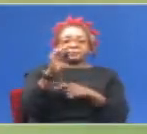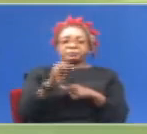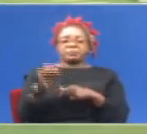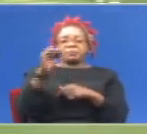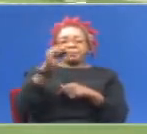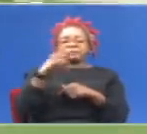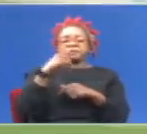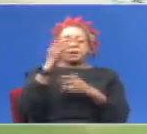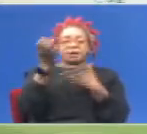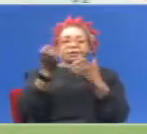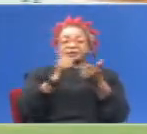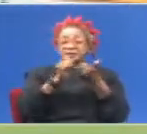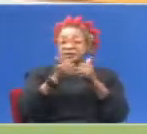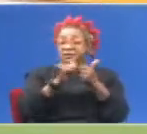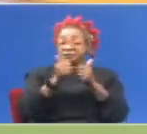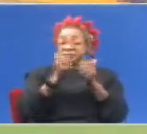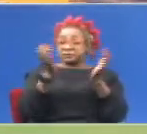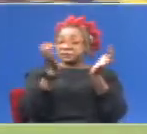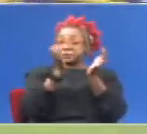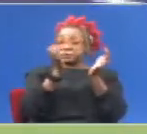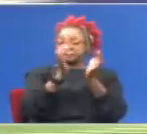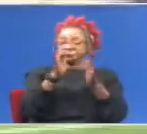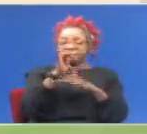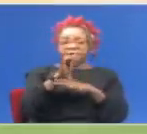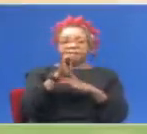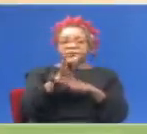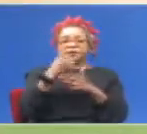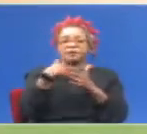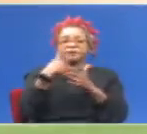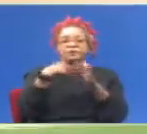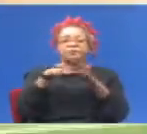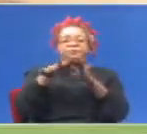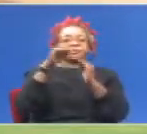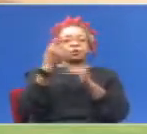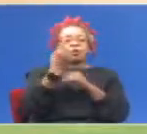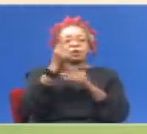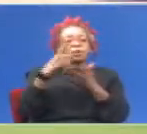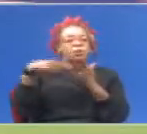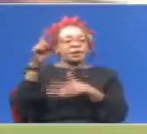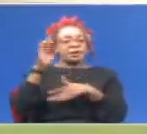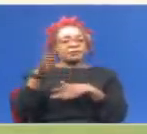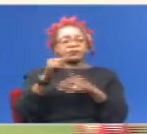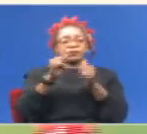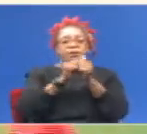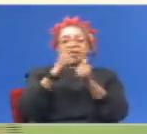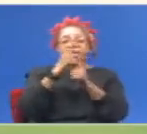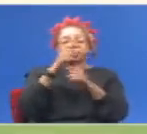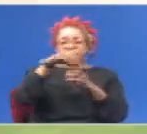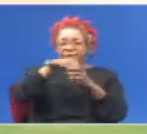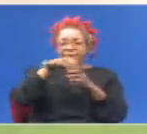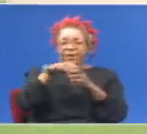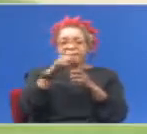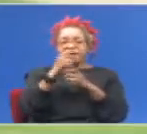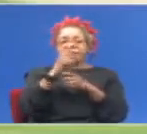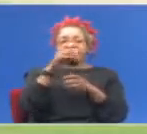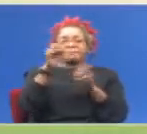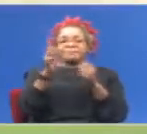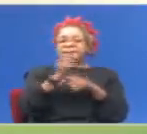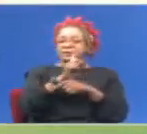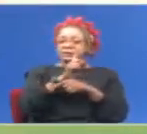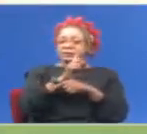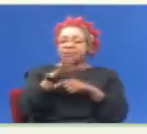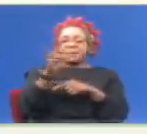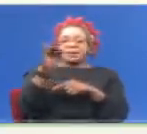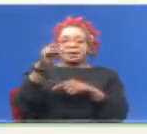Moi Kasarani. Jafari Owiti alipachika kimiani bao la pekee la ushindi kunako dakika ya 11. Wakati huo huo Bandari